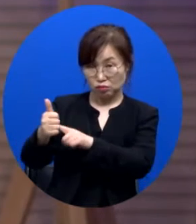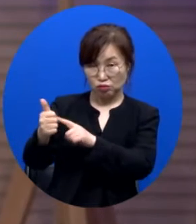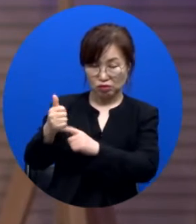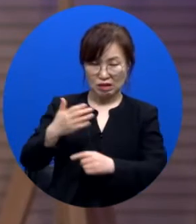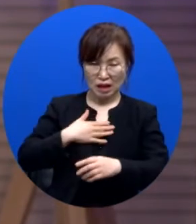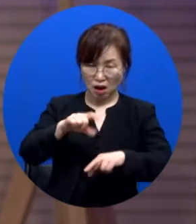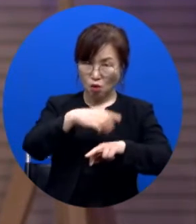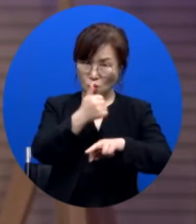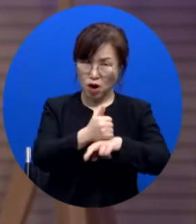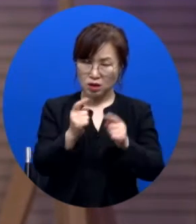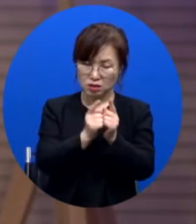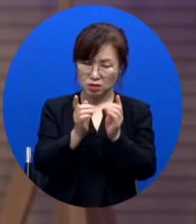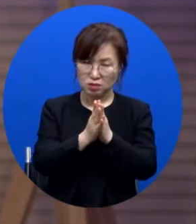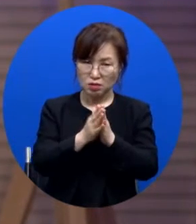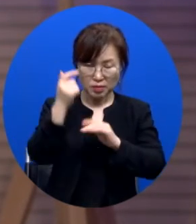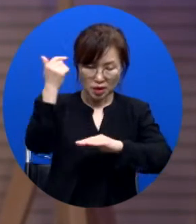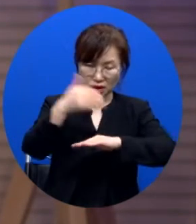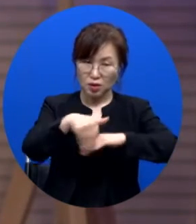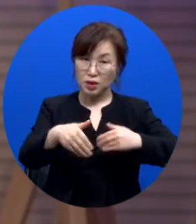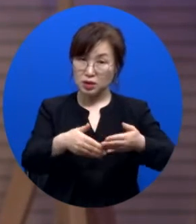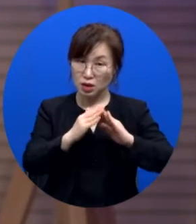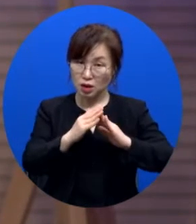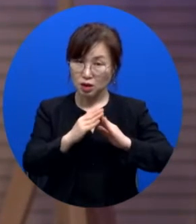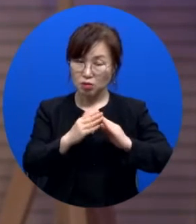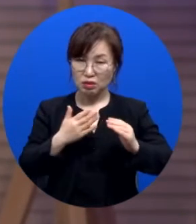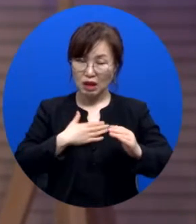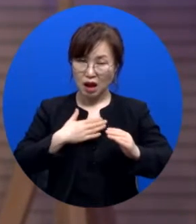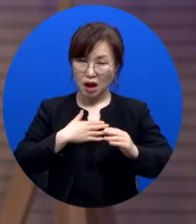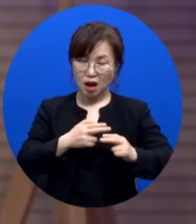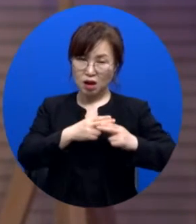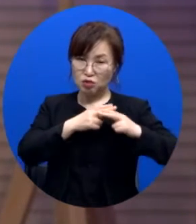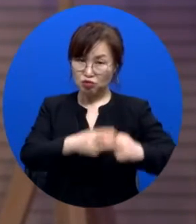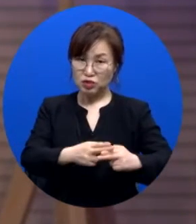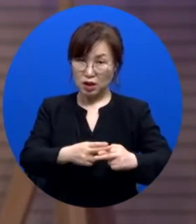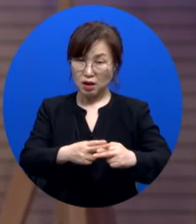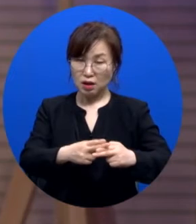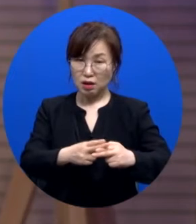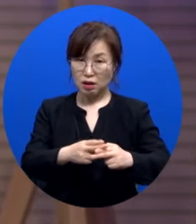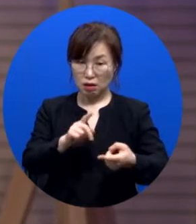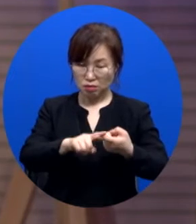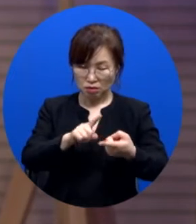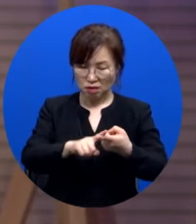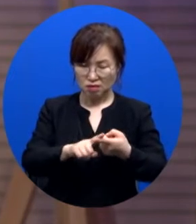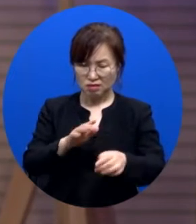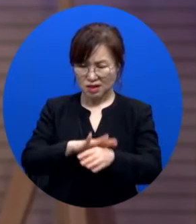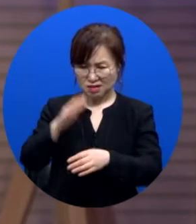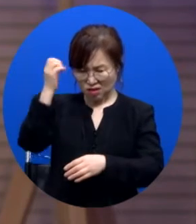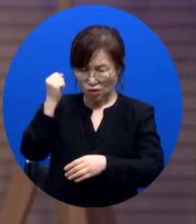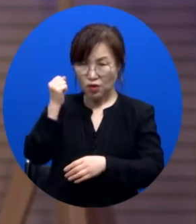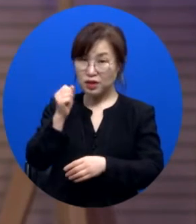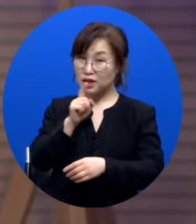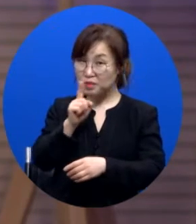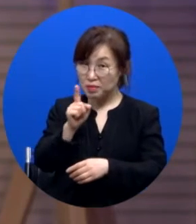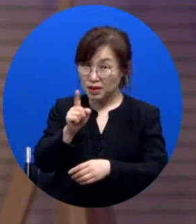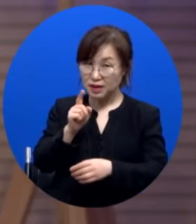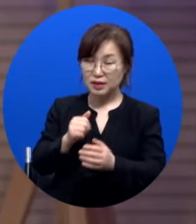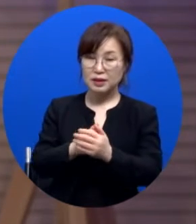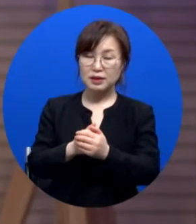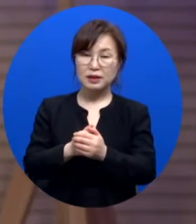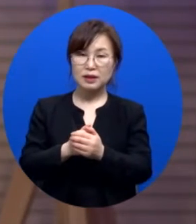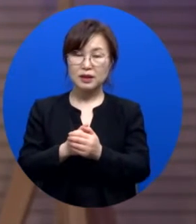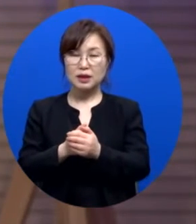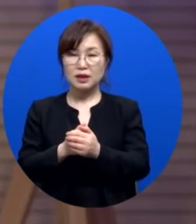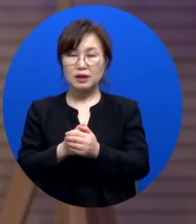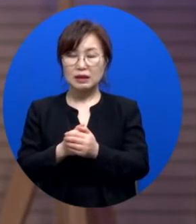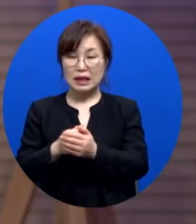친히 계획을 세웠다는 것과 이 나폴레옹이 성패를 추정한다 는 사실을 명심하기 를 바라오 라고 했다고 합니다